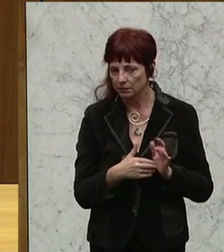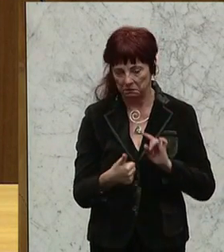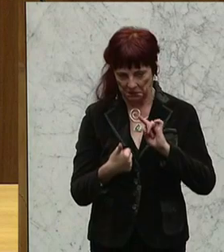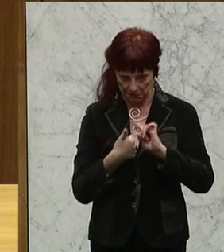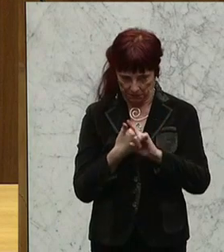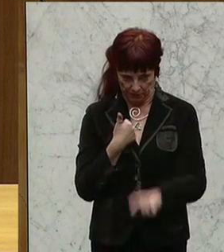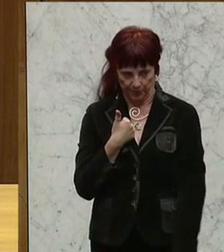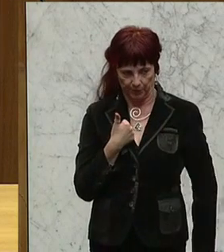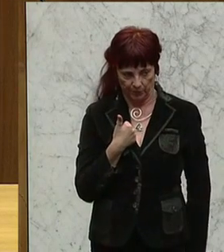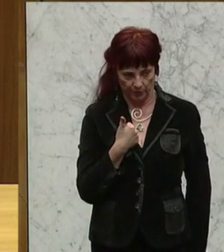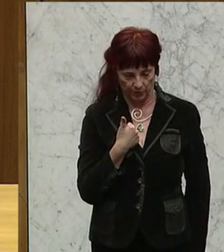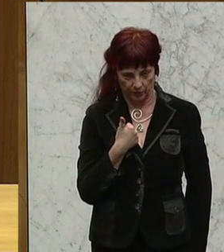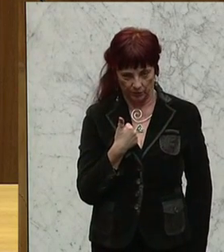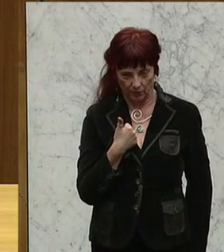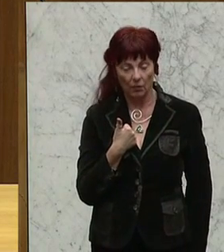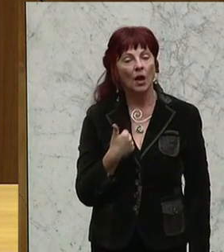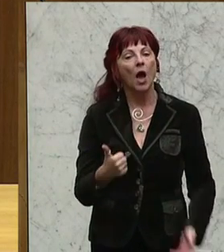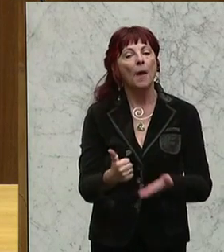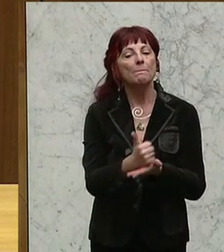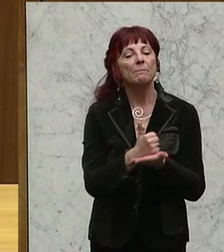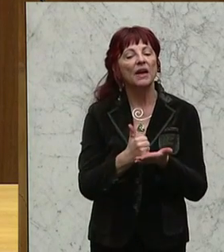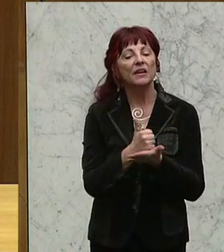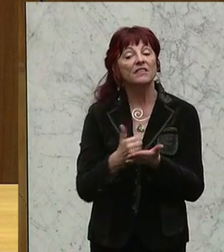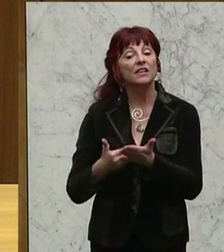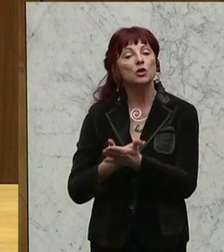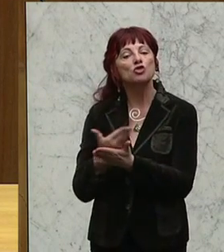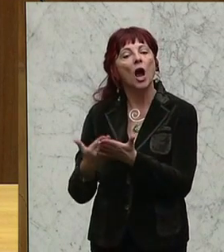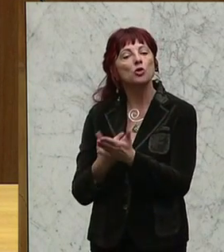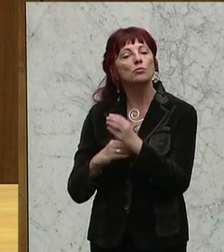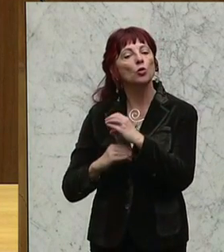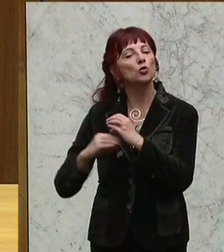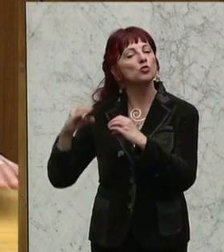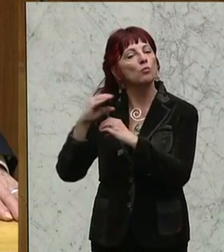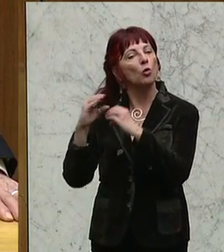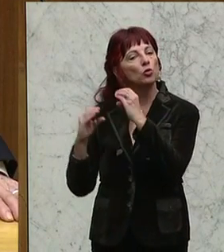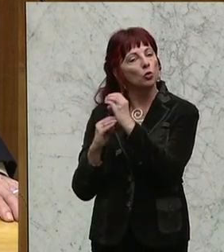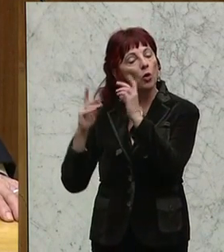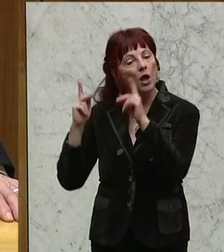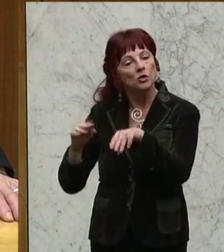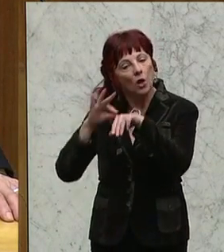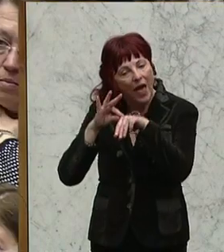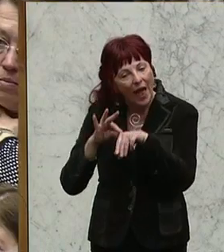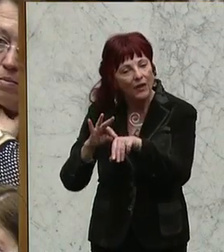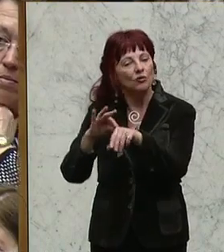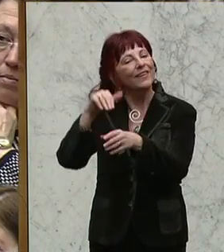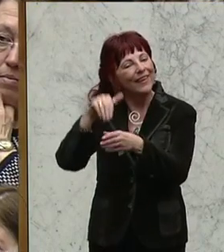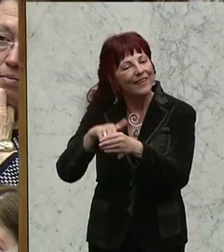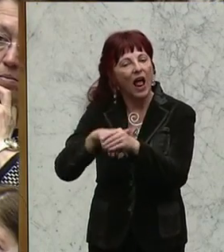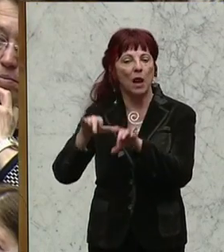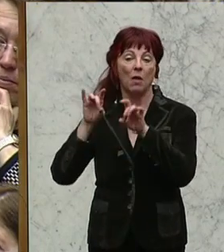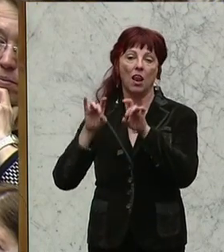erstens Einführung von medizinischen Ausbildungsmodulen in den lehrerakademien